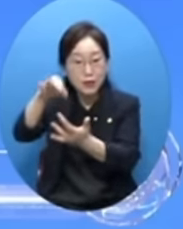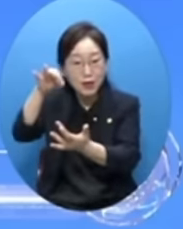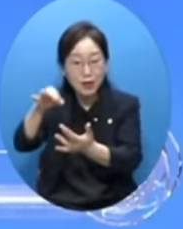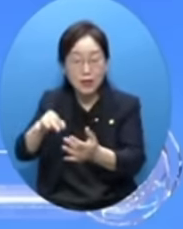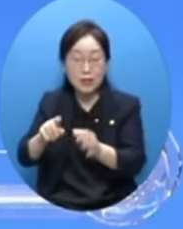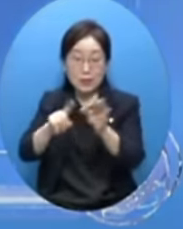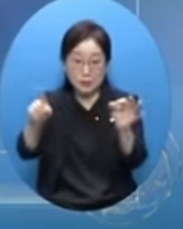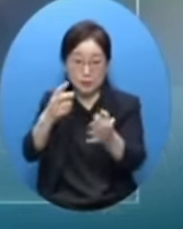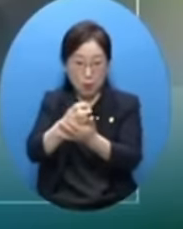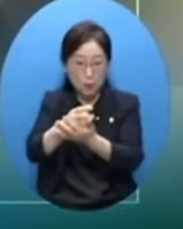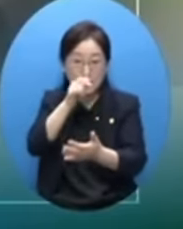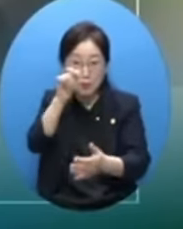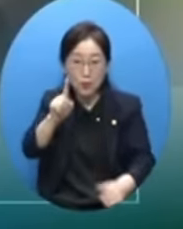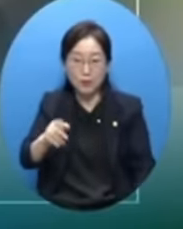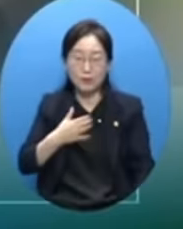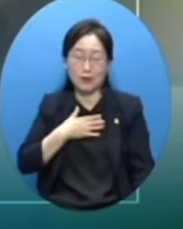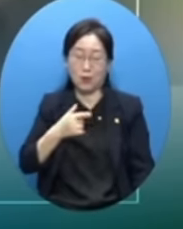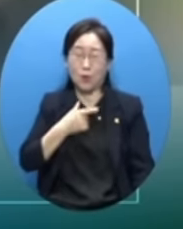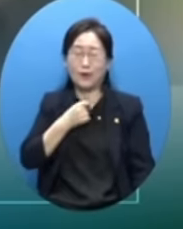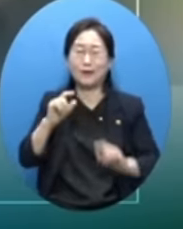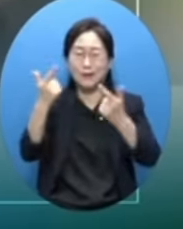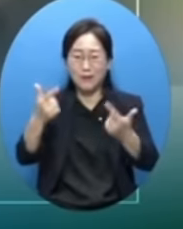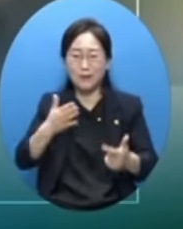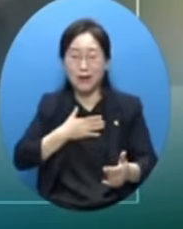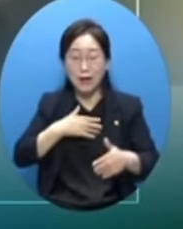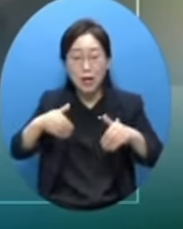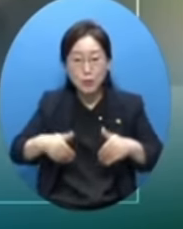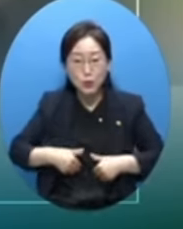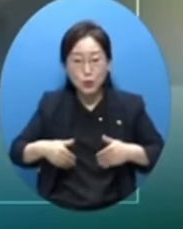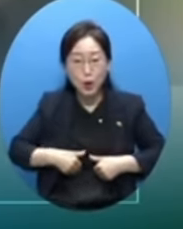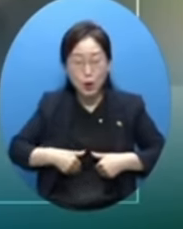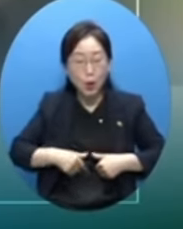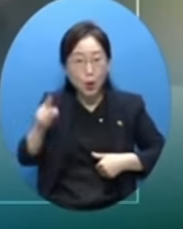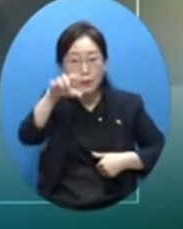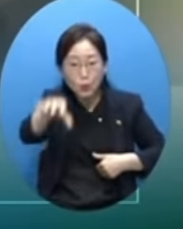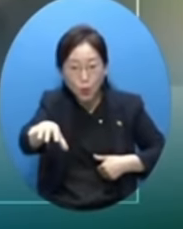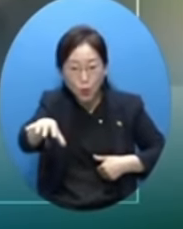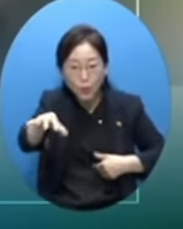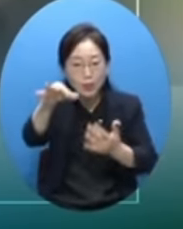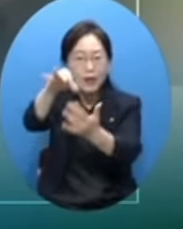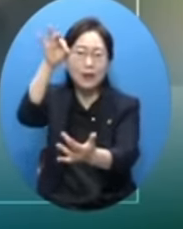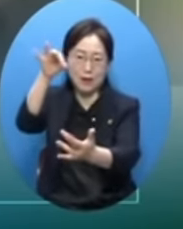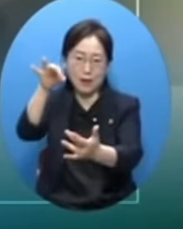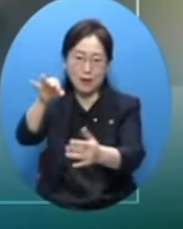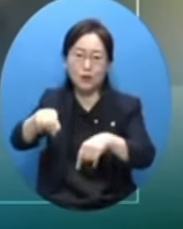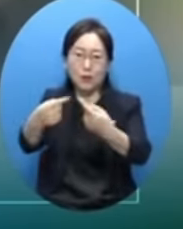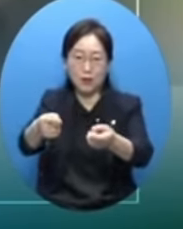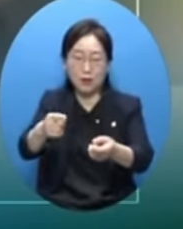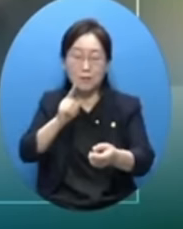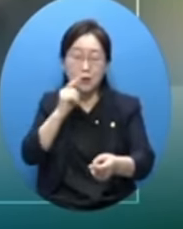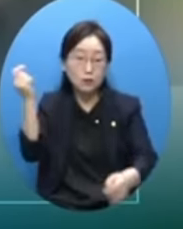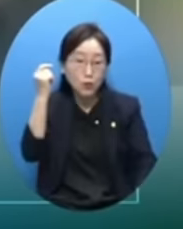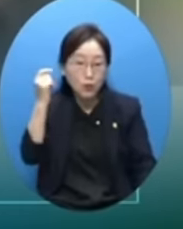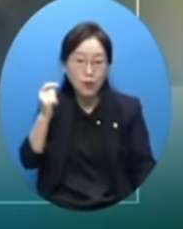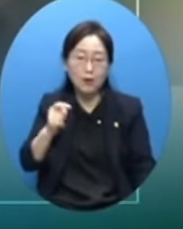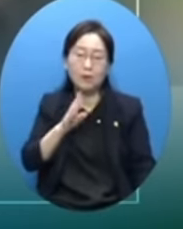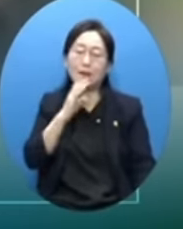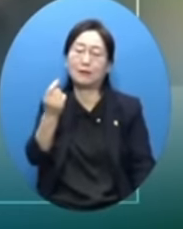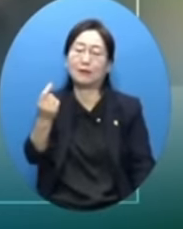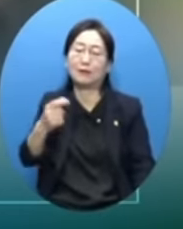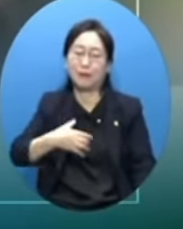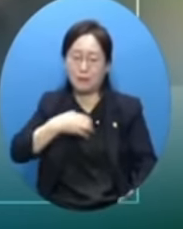내가 원하는 것이 아니라 나를 필요로 하는 곳을 택하라. 이 말씀에 큰 감동으로